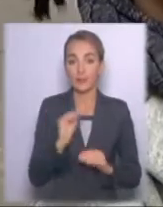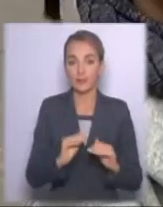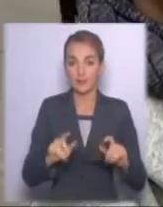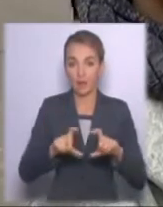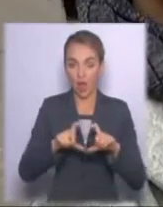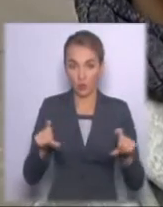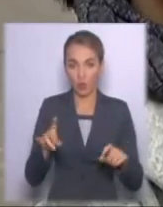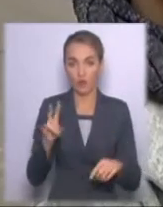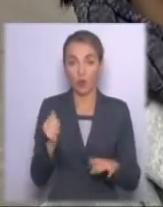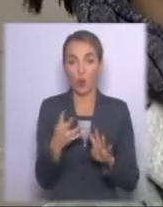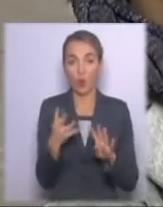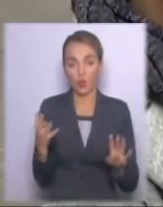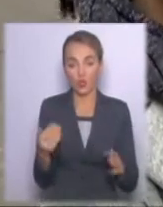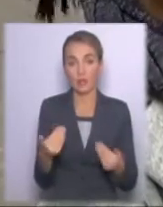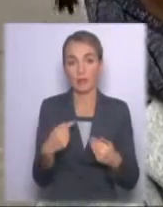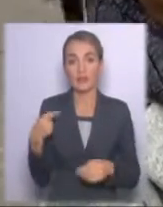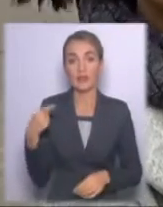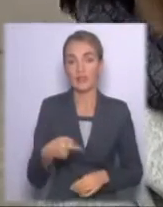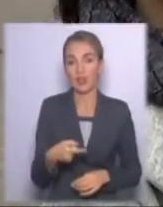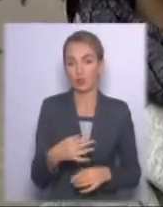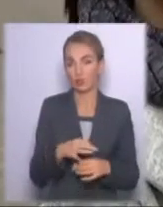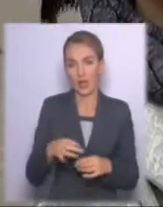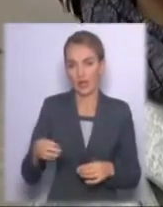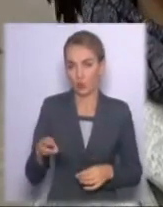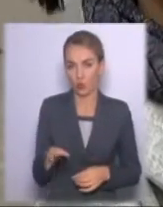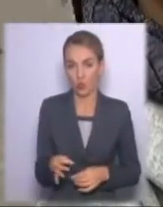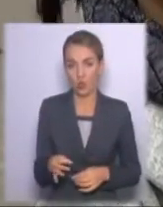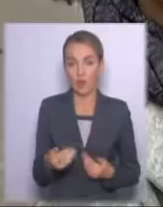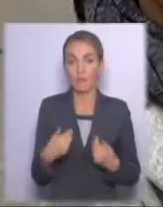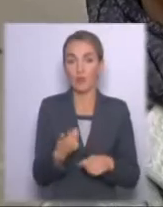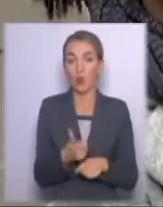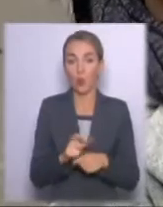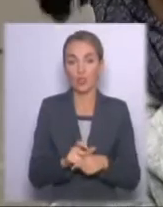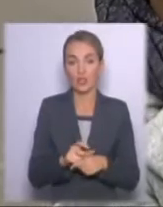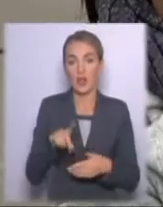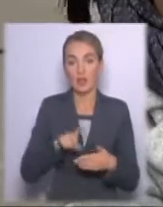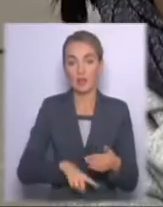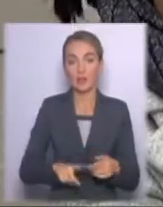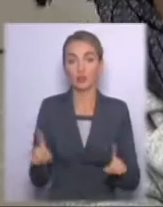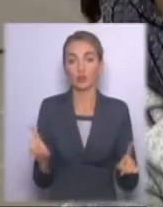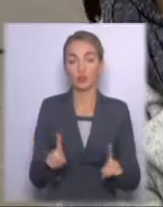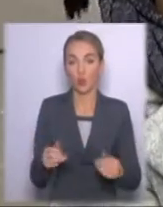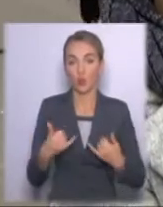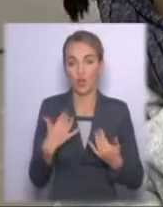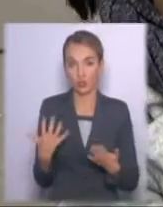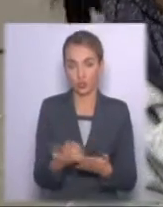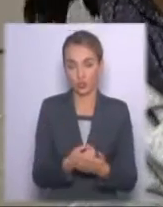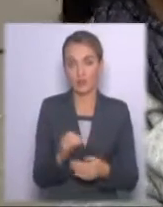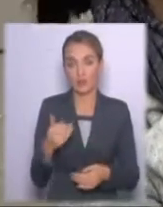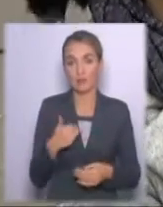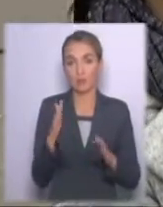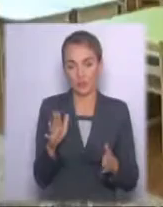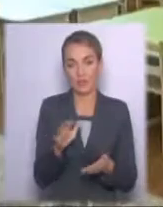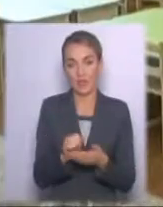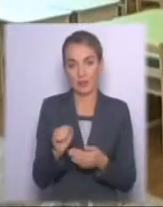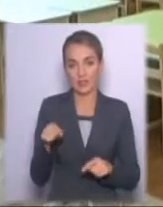садиках на чергу ми тисячу там якісь. Тобто ми дуже сподіваємося на те, що у нас вийде, і ми будемо